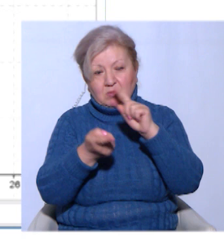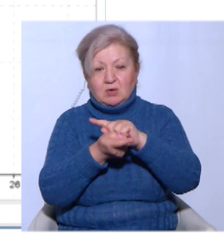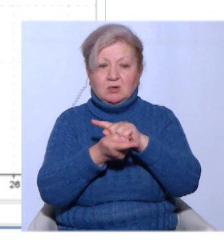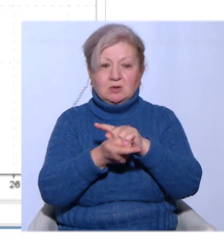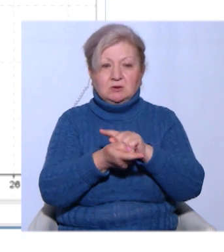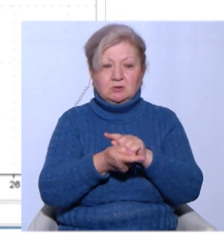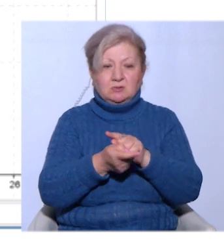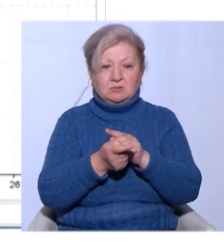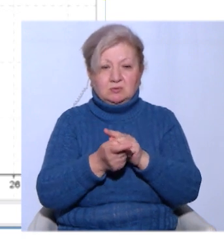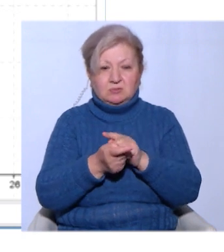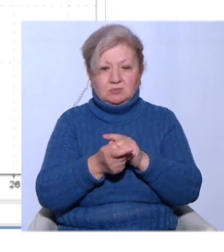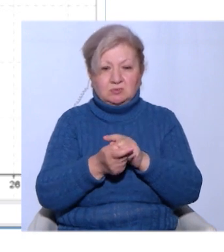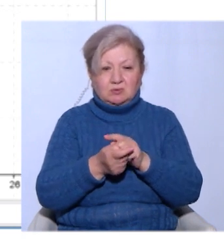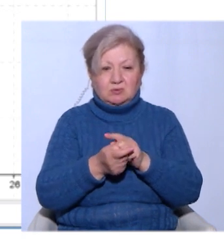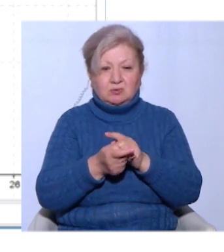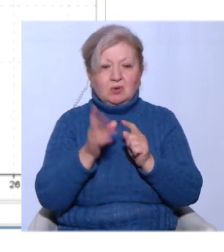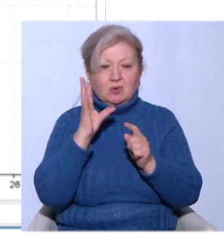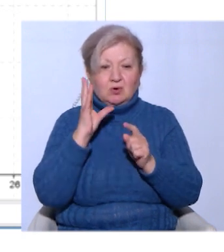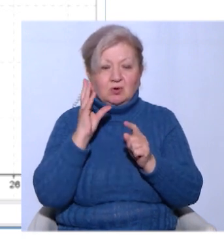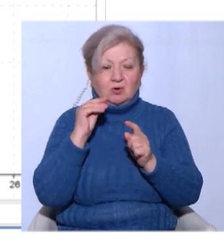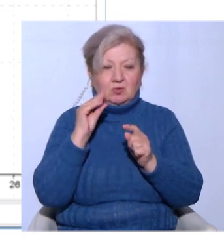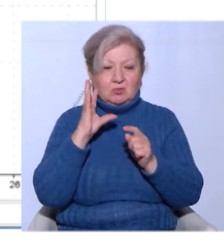განსაზღვროთ. ან პირიქით,